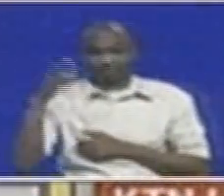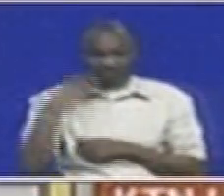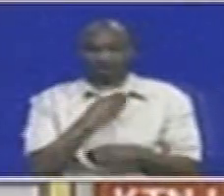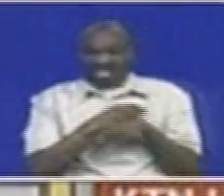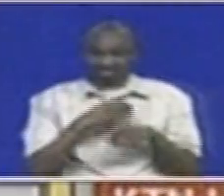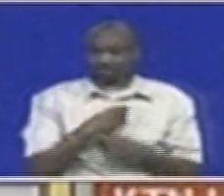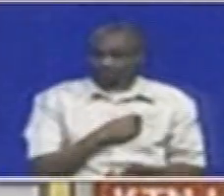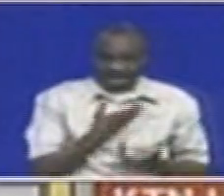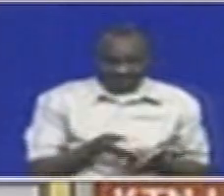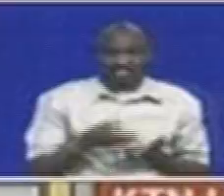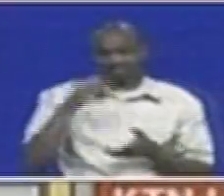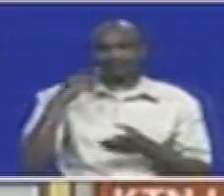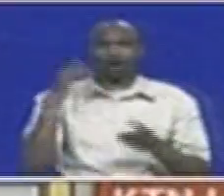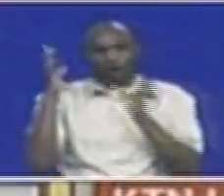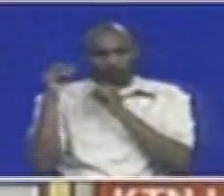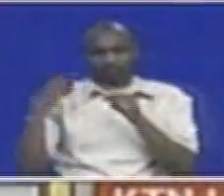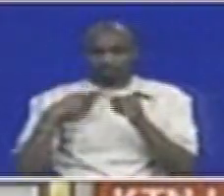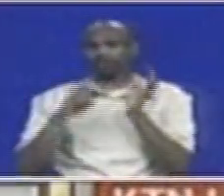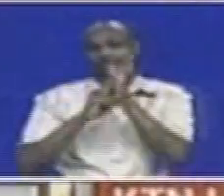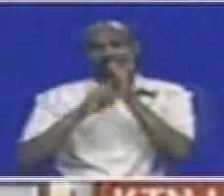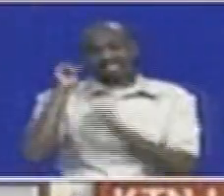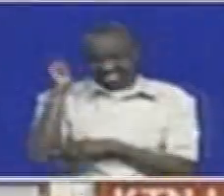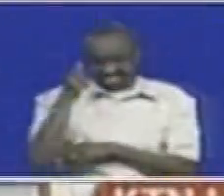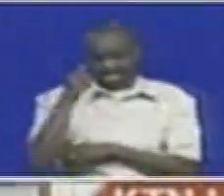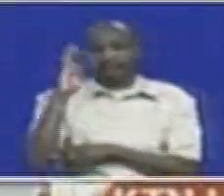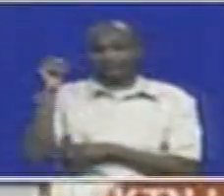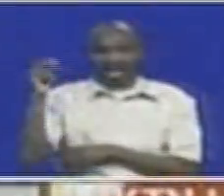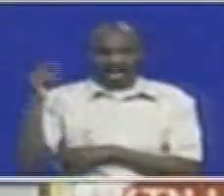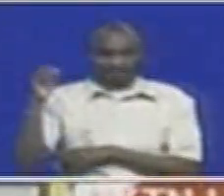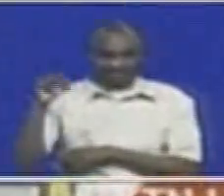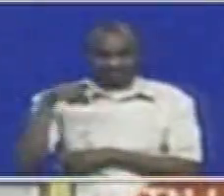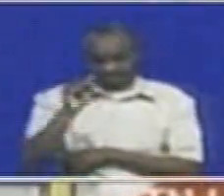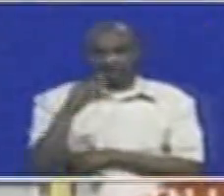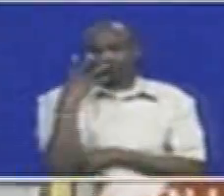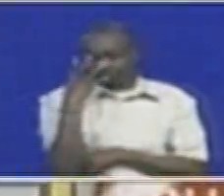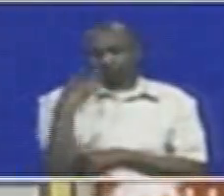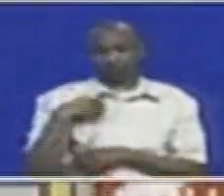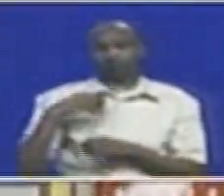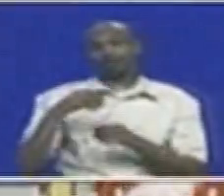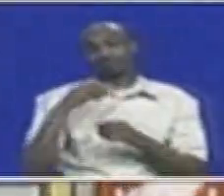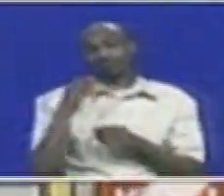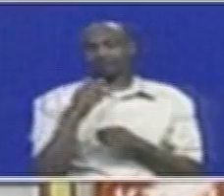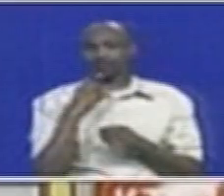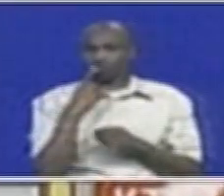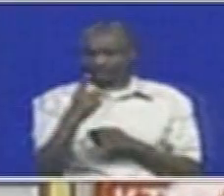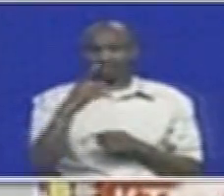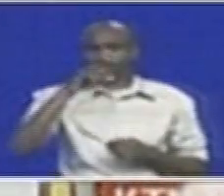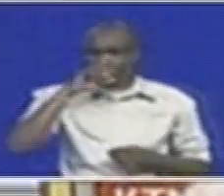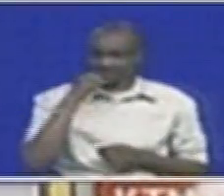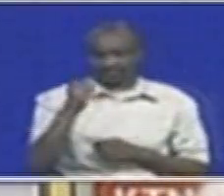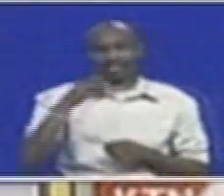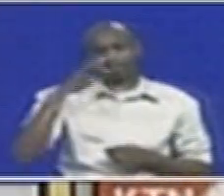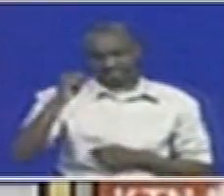muda pia na matumaini ya kuwakilisha Kenya nchini Bahamas kwenye mbio za wanariadha 4 kwa mita 1500 na